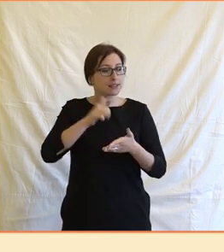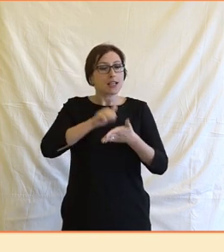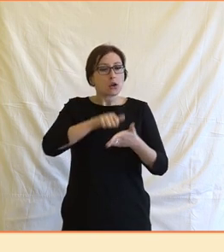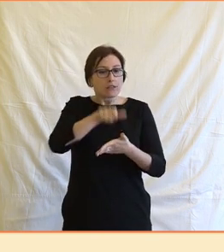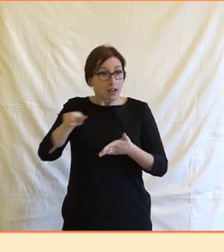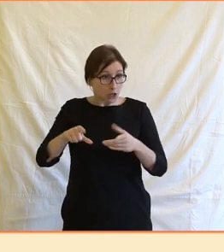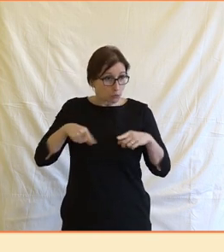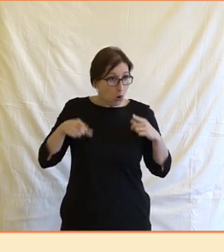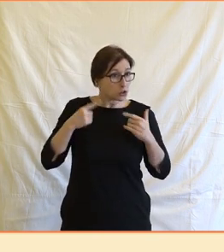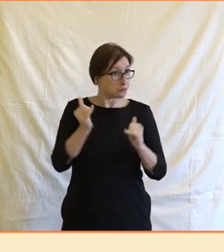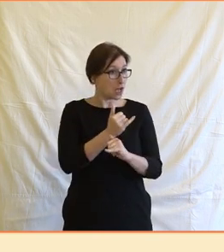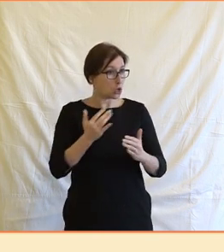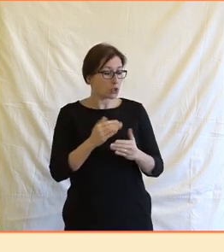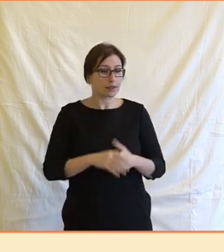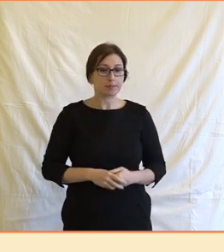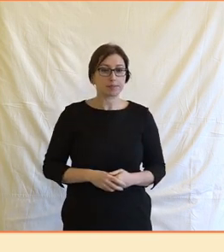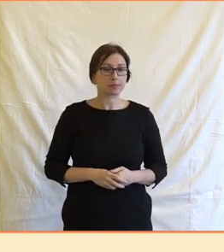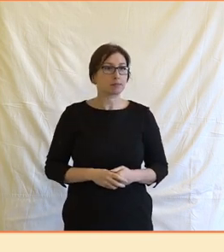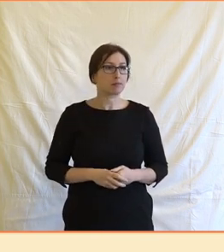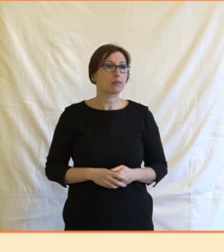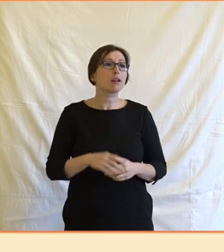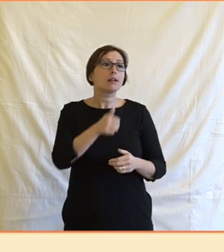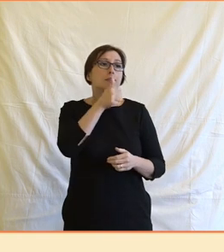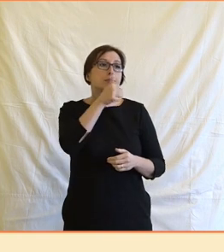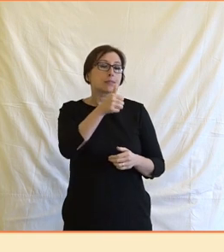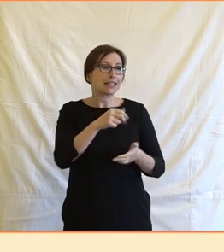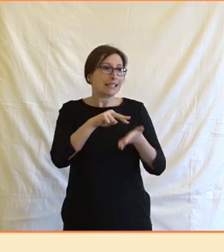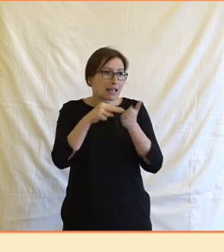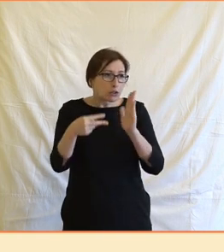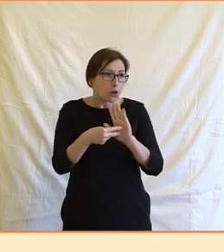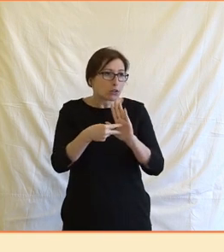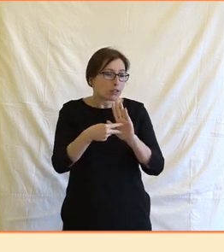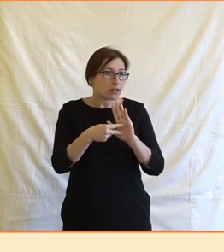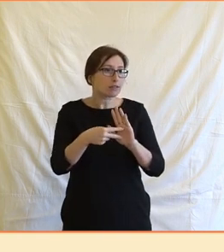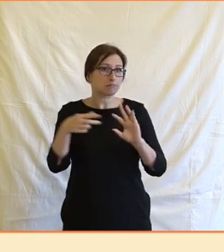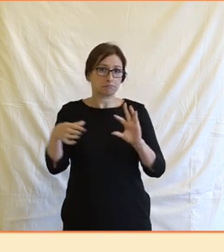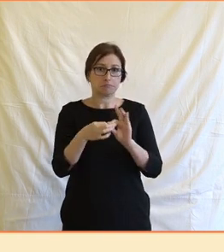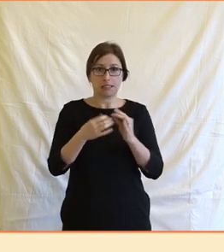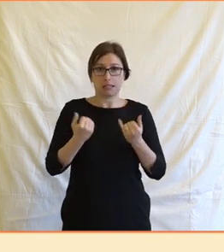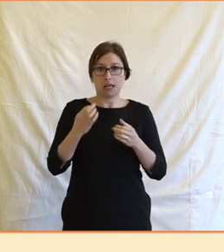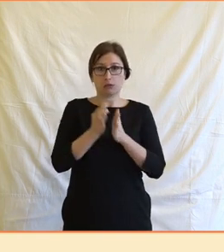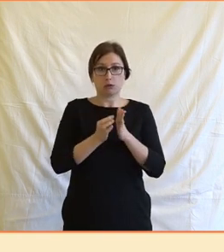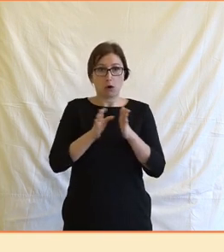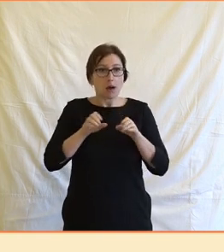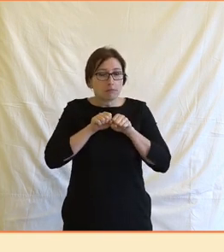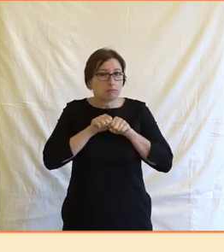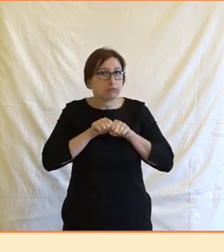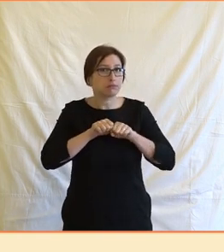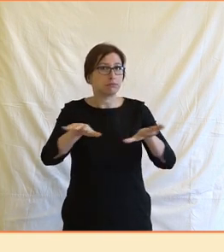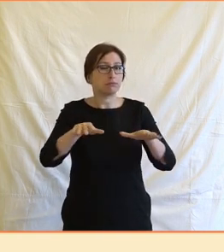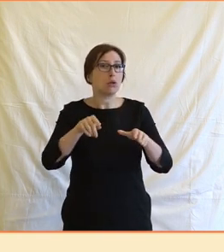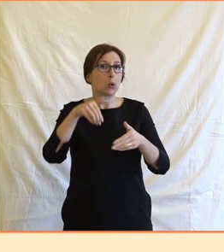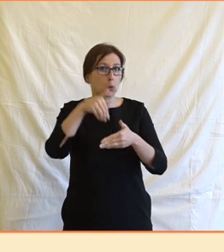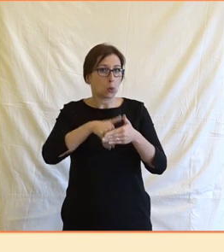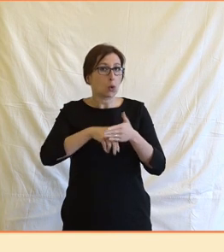prostředí. Co je jednou z technologií, která je v současné době nejvíce rozšířena,